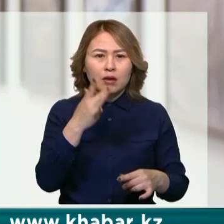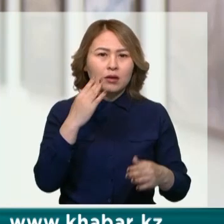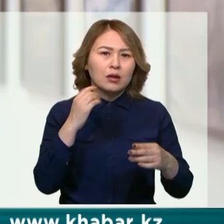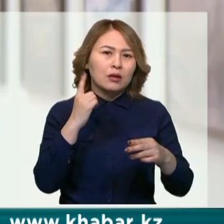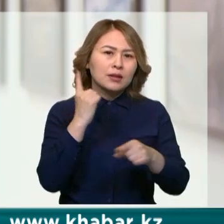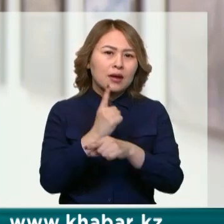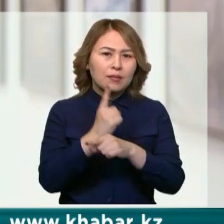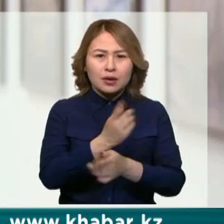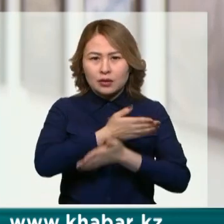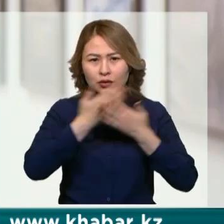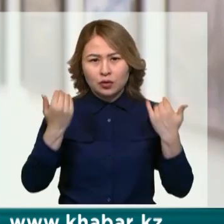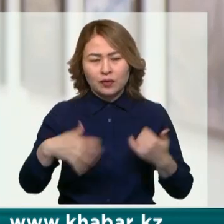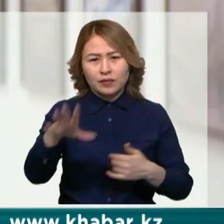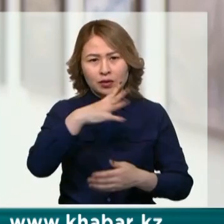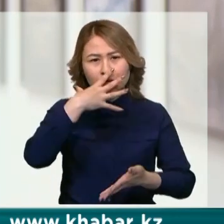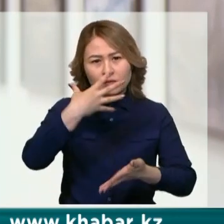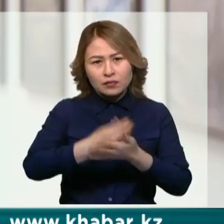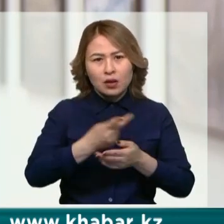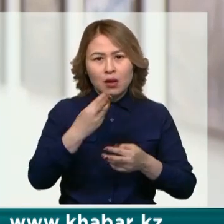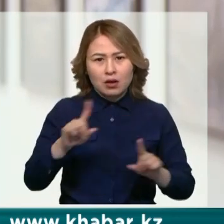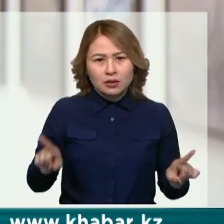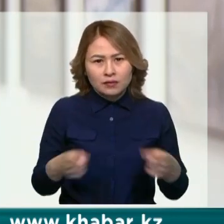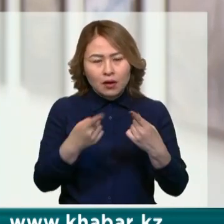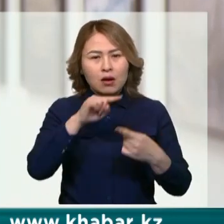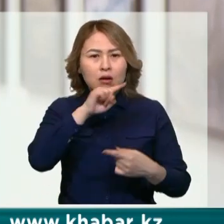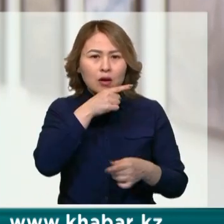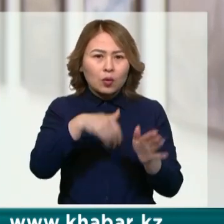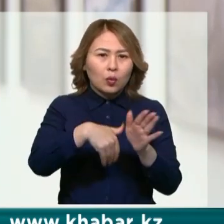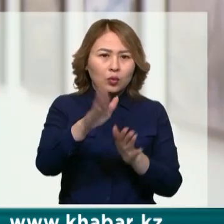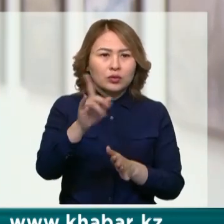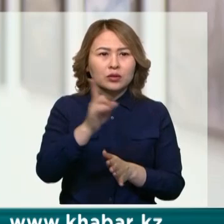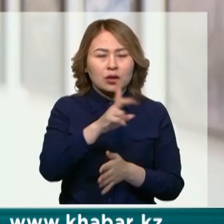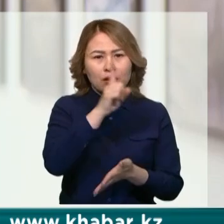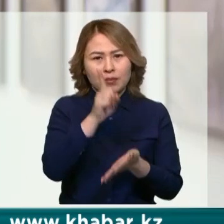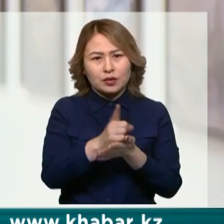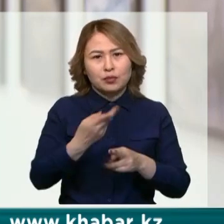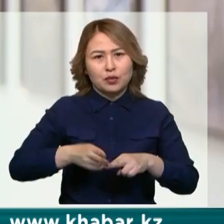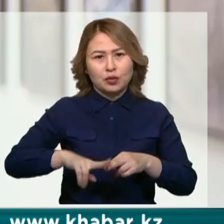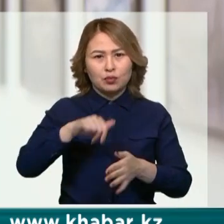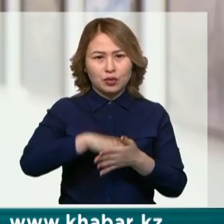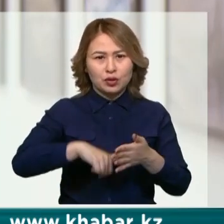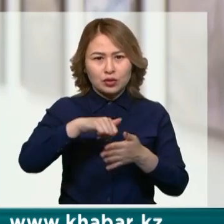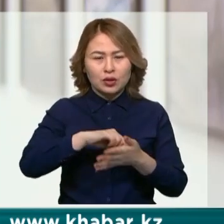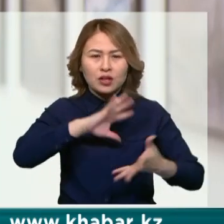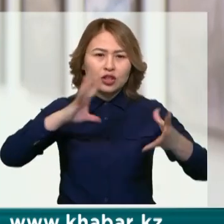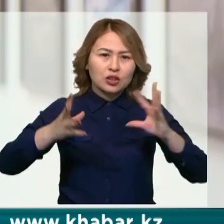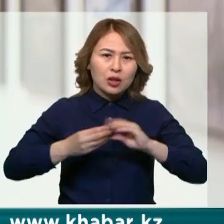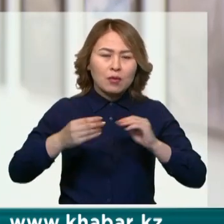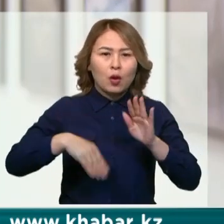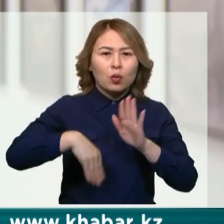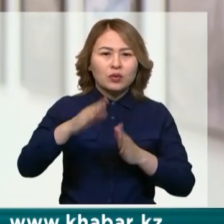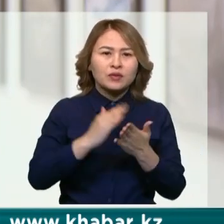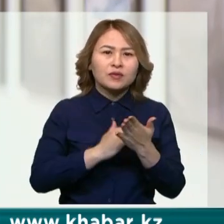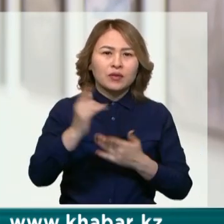қойылмаған. Сондықтан бұл рейтингті өз еліміз үшін экономикамызда жақсарта түсуге себеп деп қабылдау керек. Меніңше, жалпы рейтингті көтеру үшін